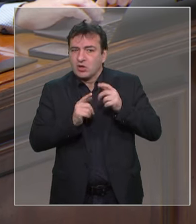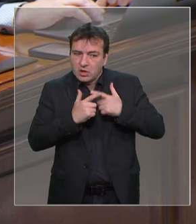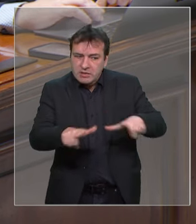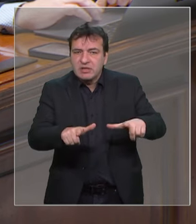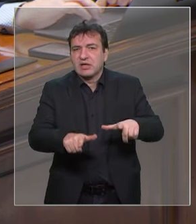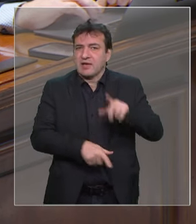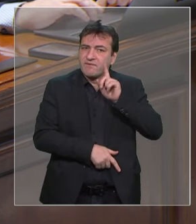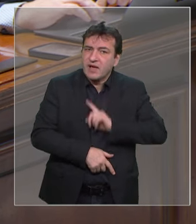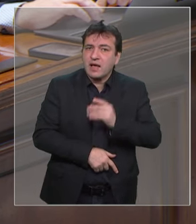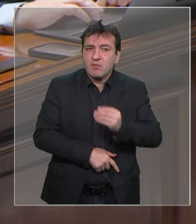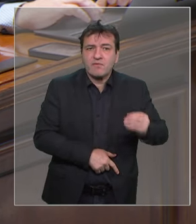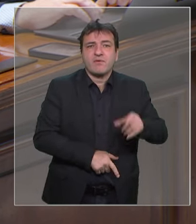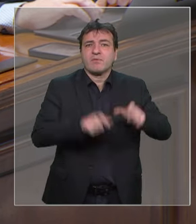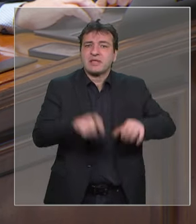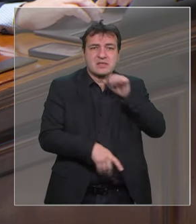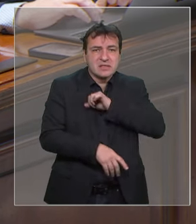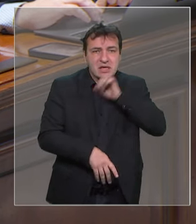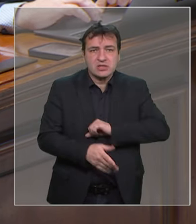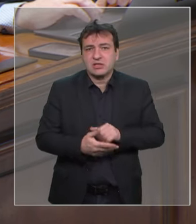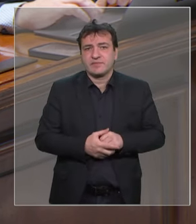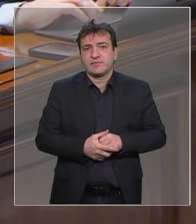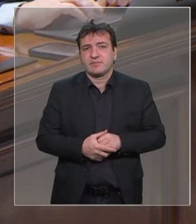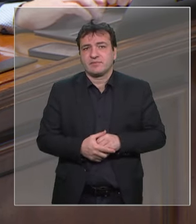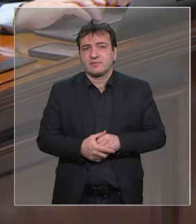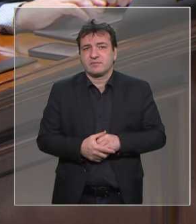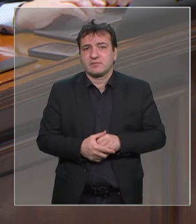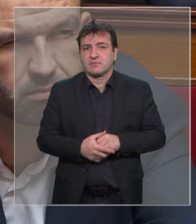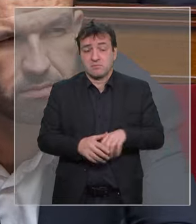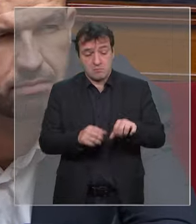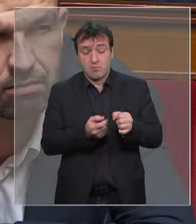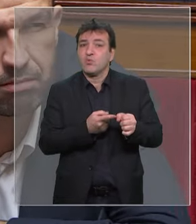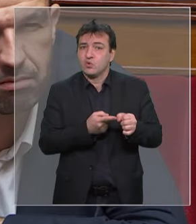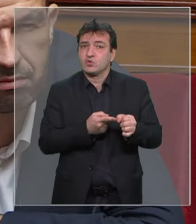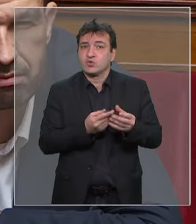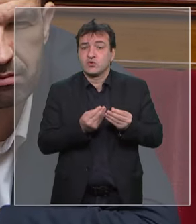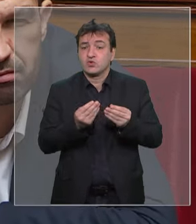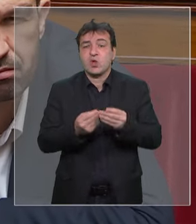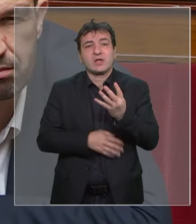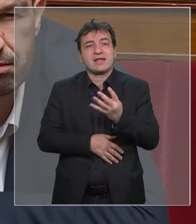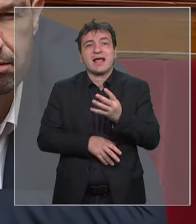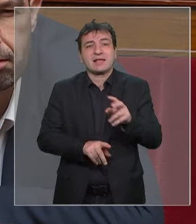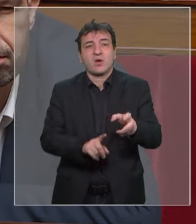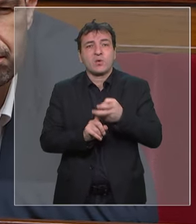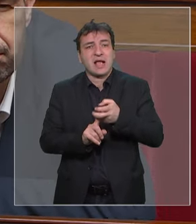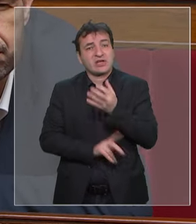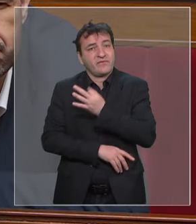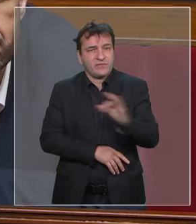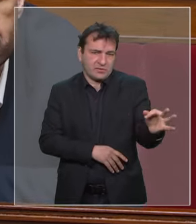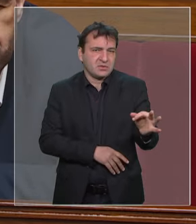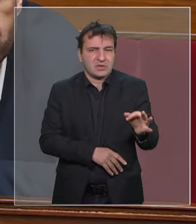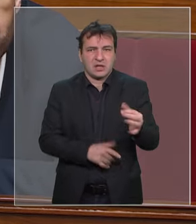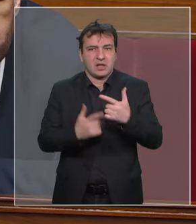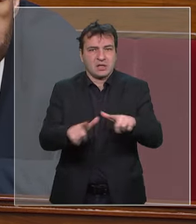des enfants, des personnes âgées. Cette trêve, elle a permis la libération de 4 de nos otages, 4